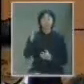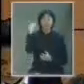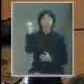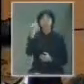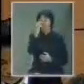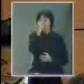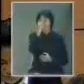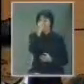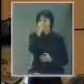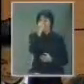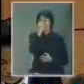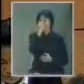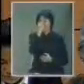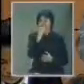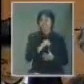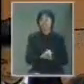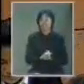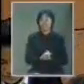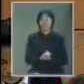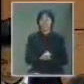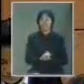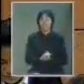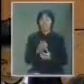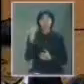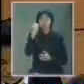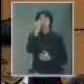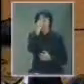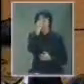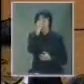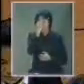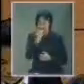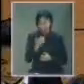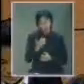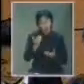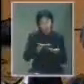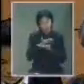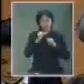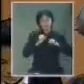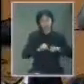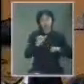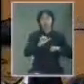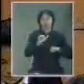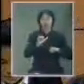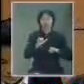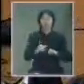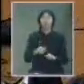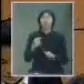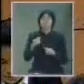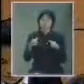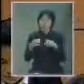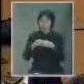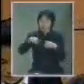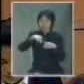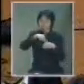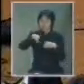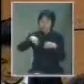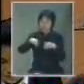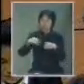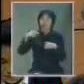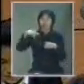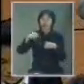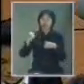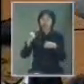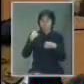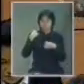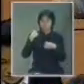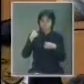ปรากฏว่าตอนนั้นเขาไปตกลงนี่คือข้อเท็จจริงที่ชี้ชัดว่า กลุ่มหนึ่งในพรรคพลังประชาชนนั้นไป